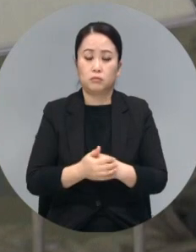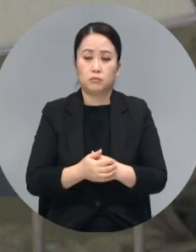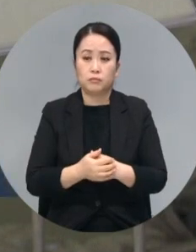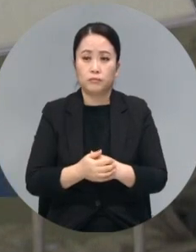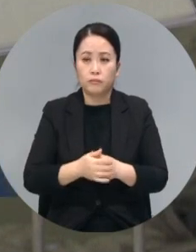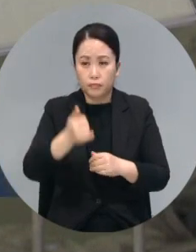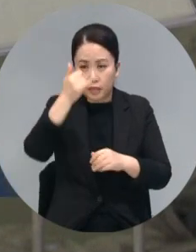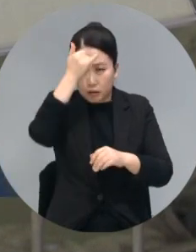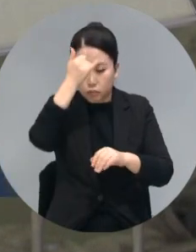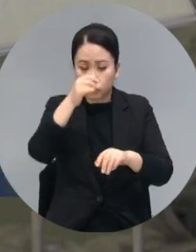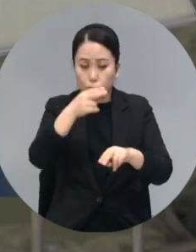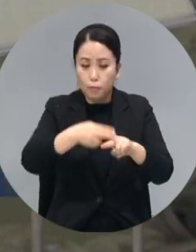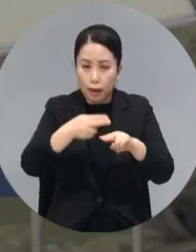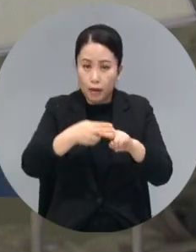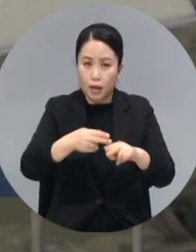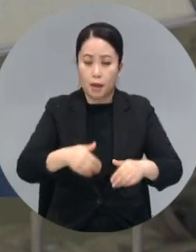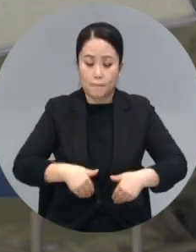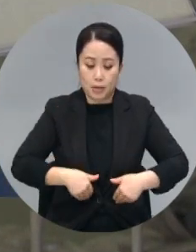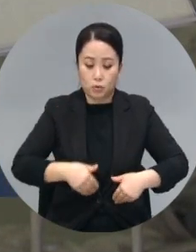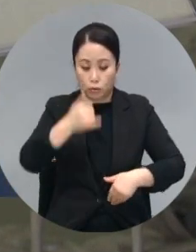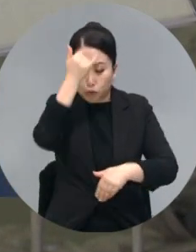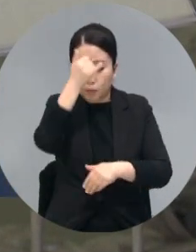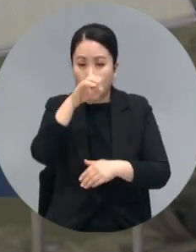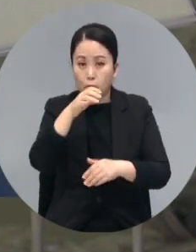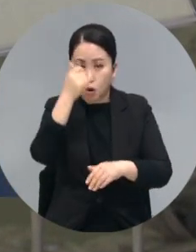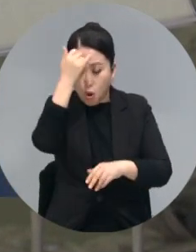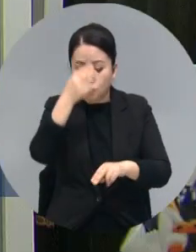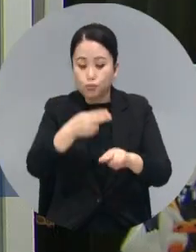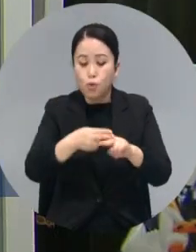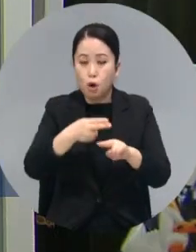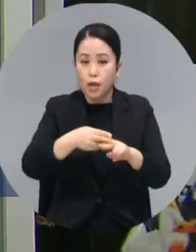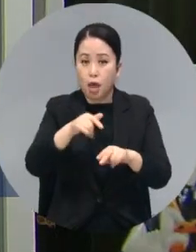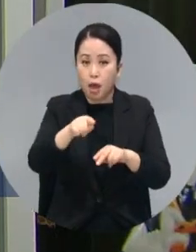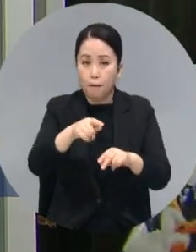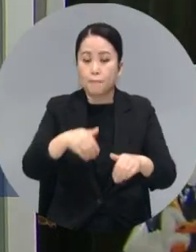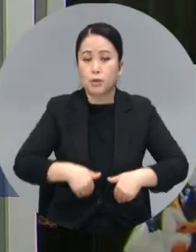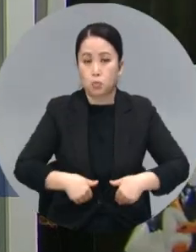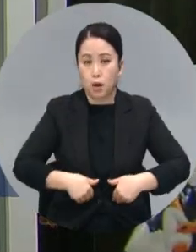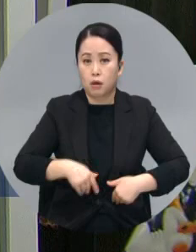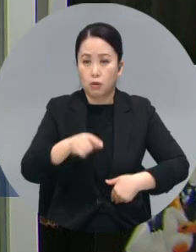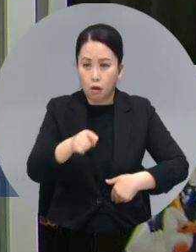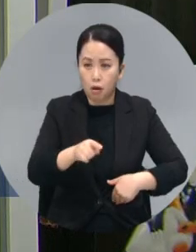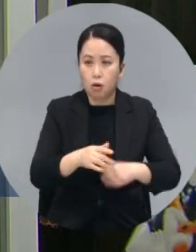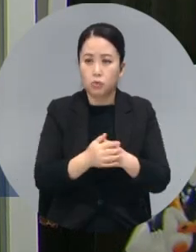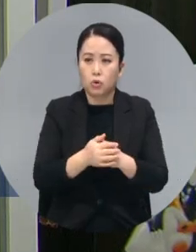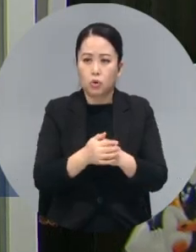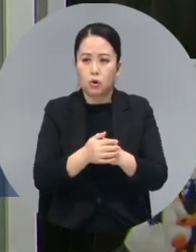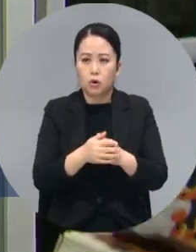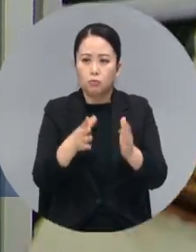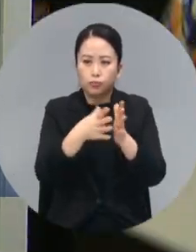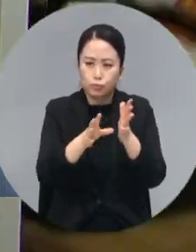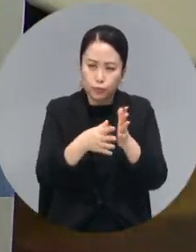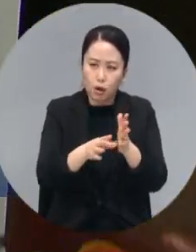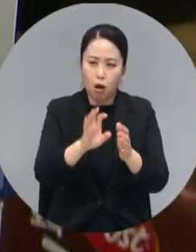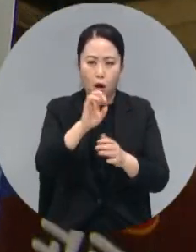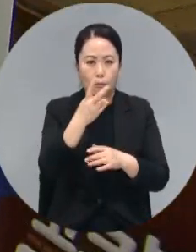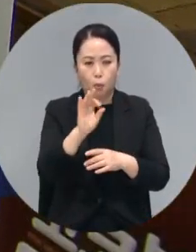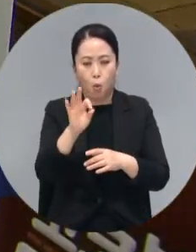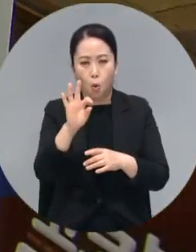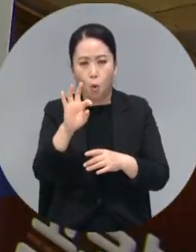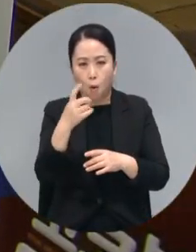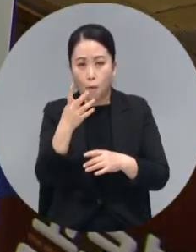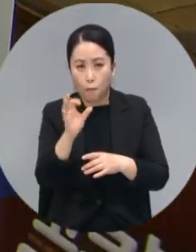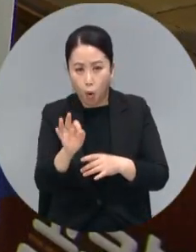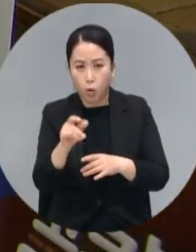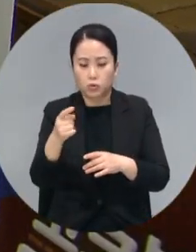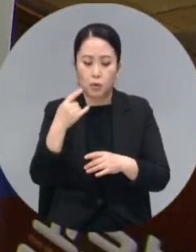필요한 통풍이나 뭐 이렇게 냉장고에 먹거리도 있고 좀 다양하게 있을 거, 간장도 있고